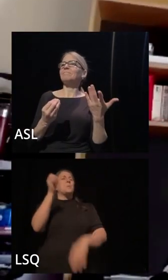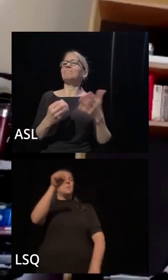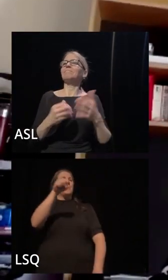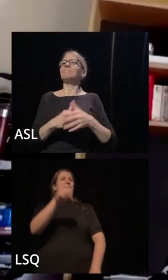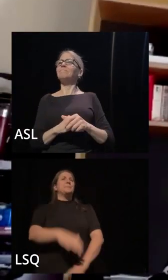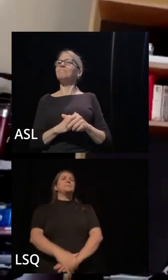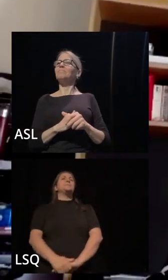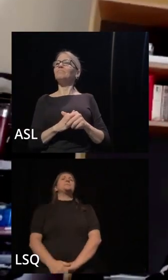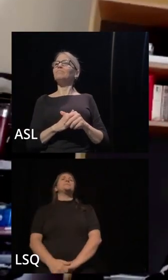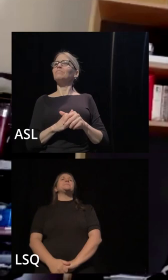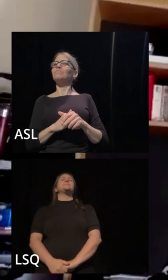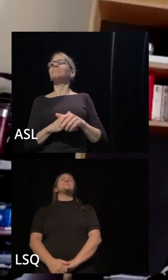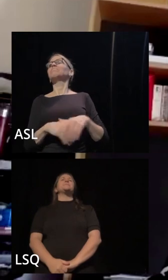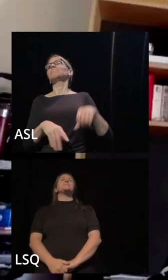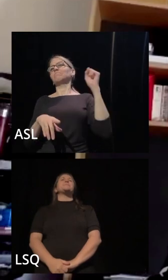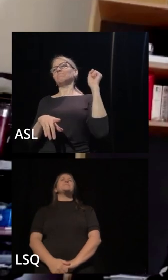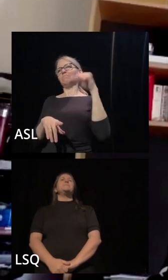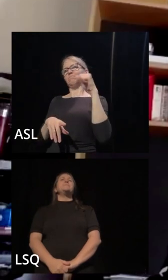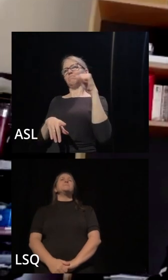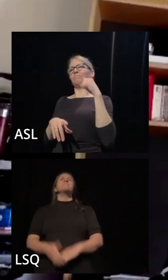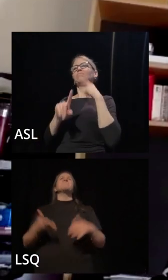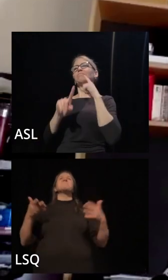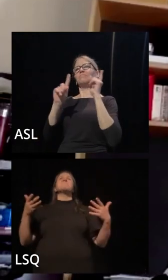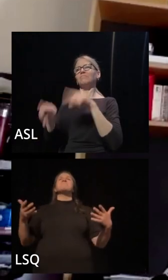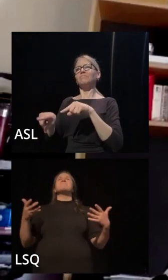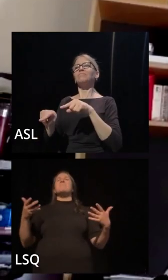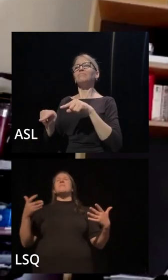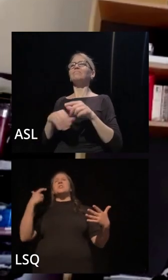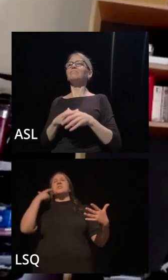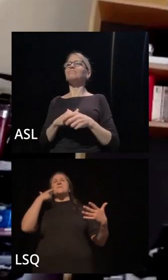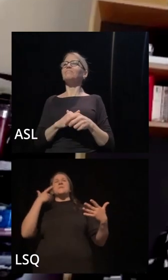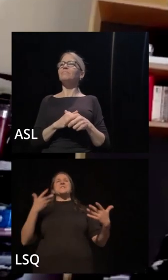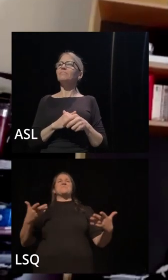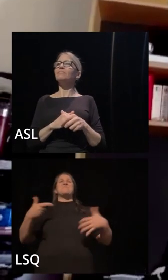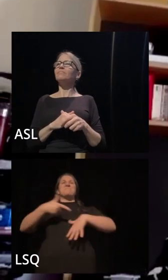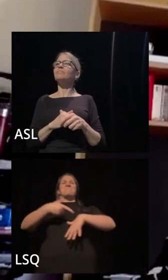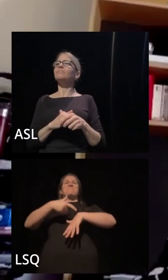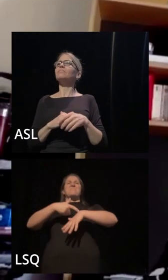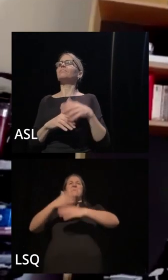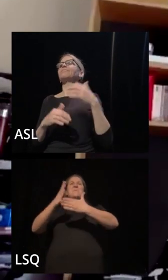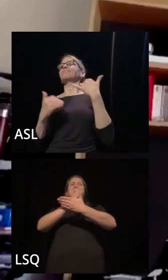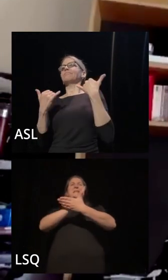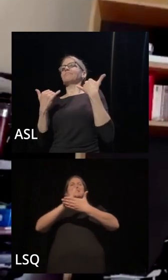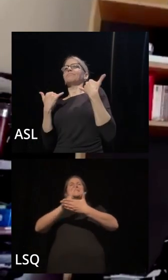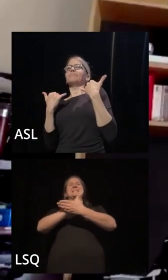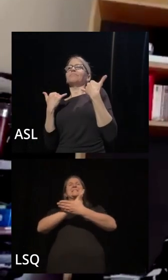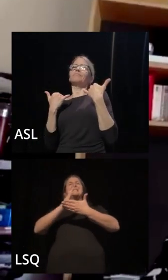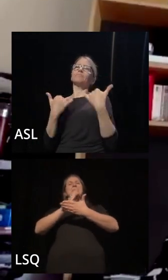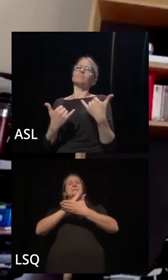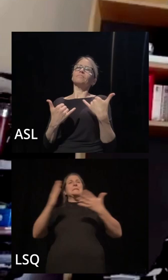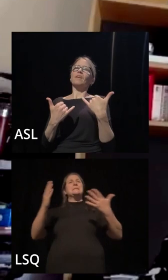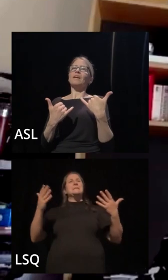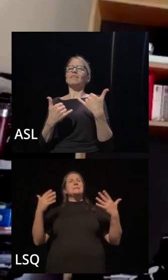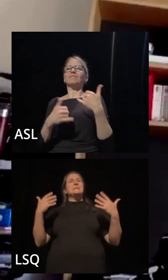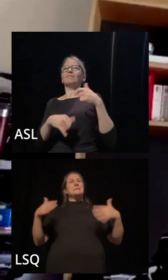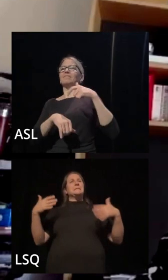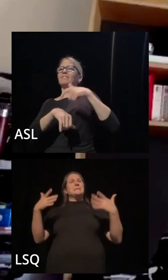Je pense que on est dans un moment qui est, comme on sait,